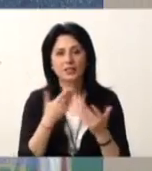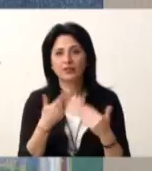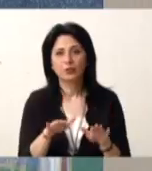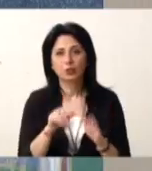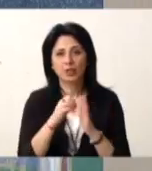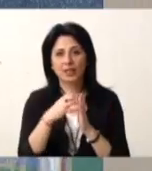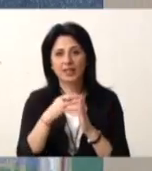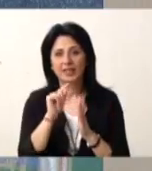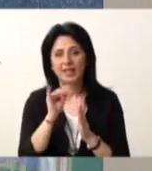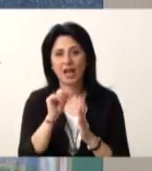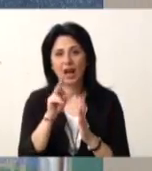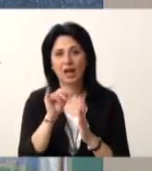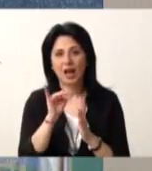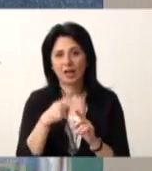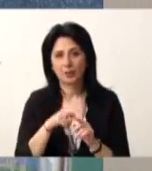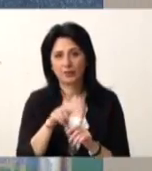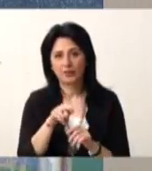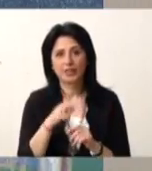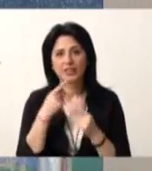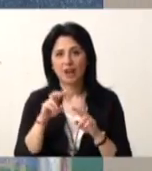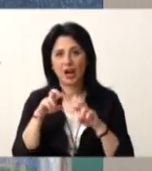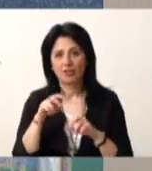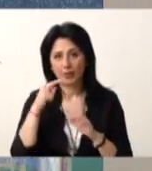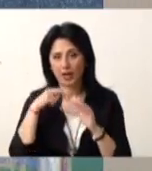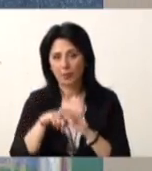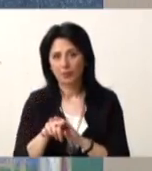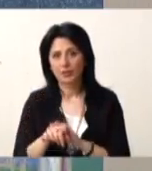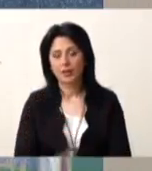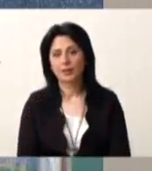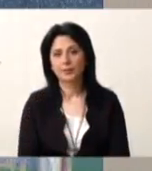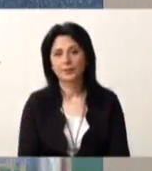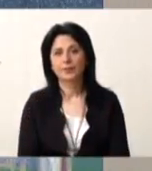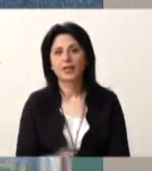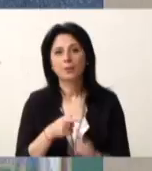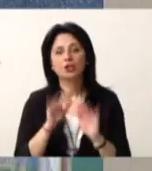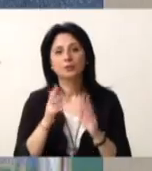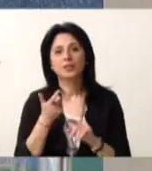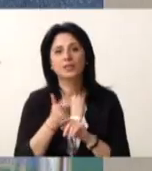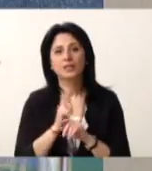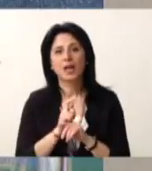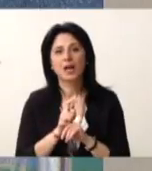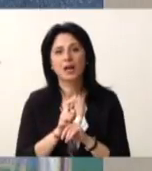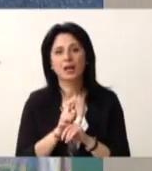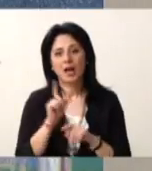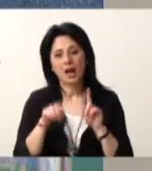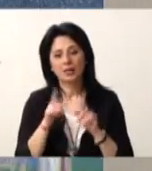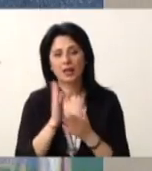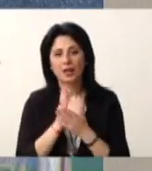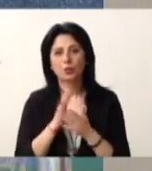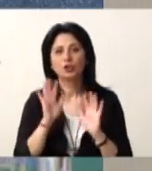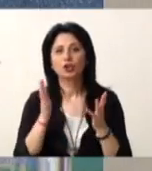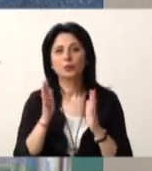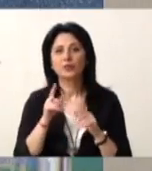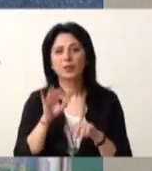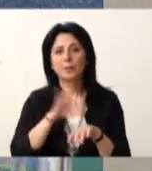დადგენილი თიაქრის შემთხვევაში და არც სხვა კვლევებიდან გამომდინარე, ხო? მაგ შემთხვევაში ხანდახან არის ხოლმე